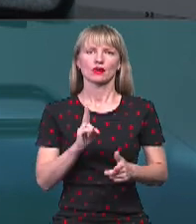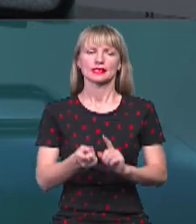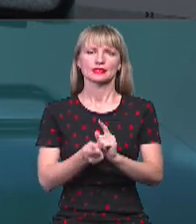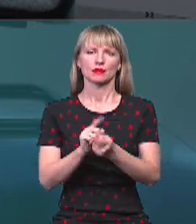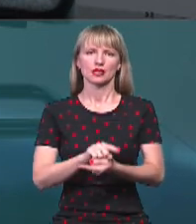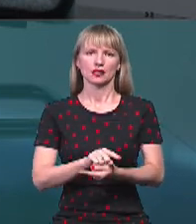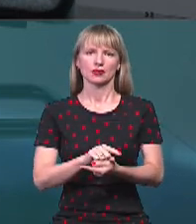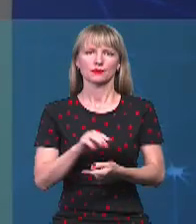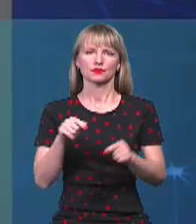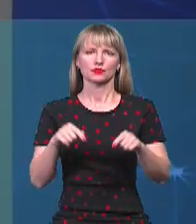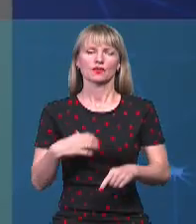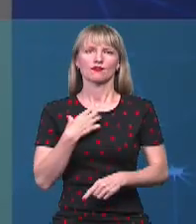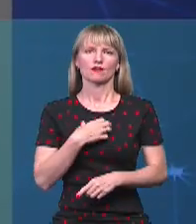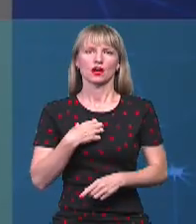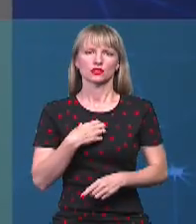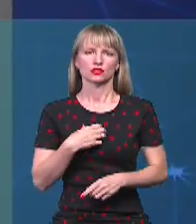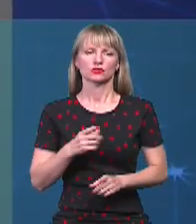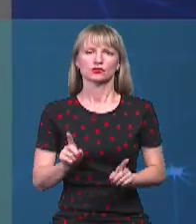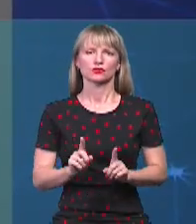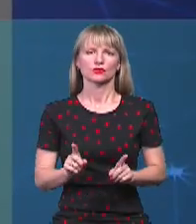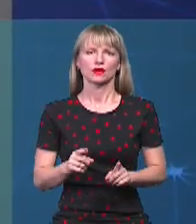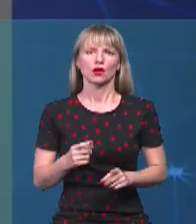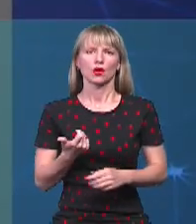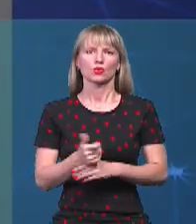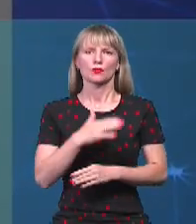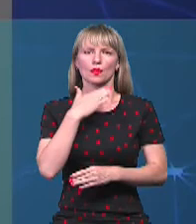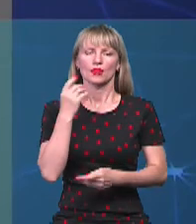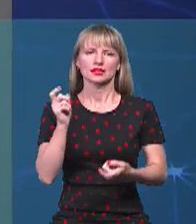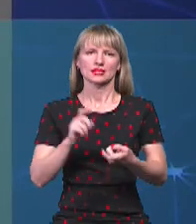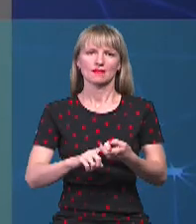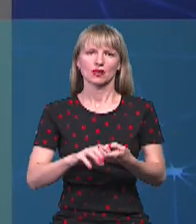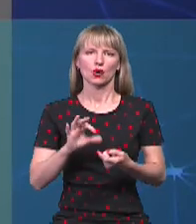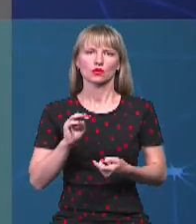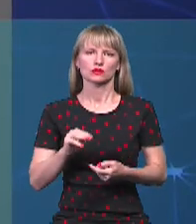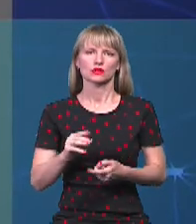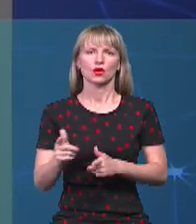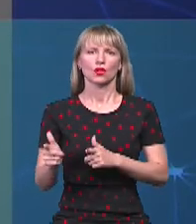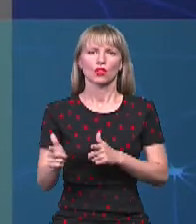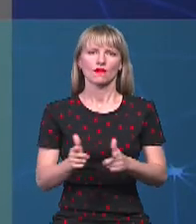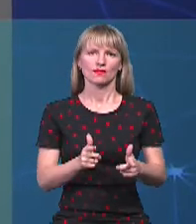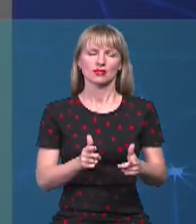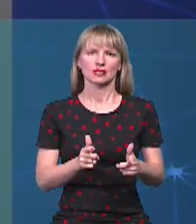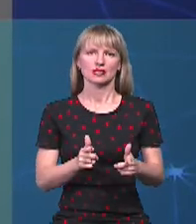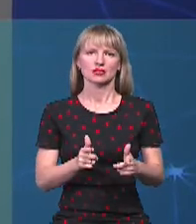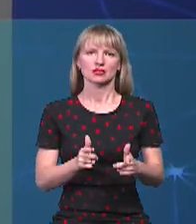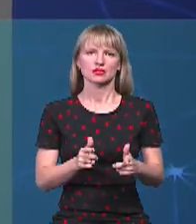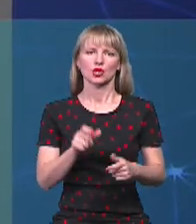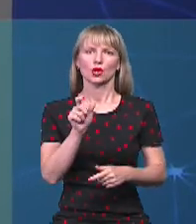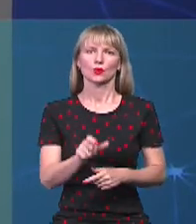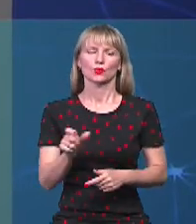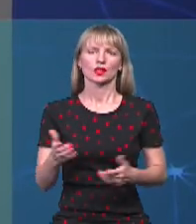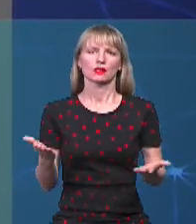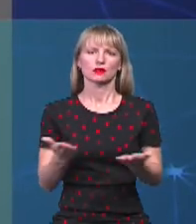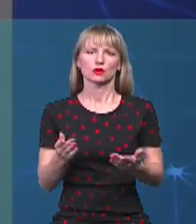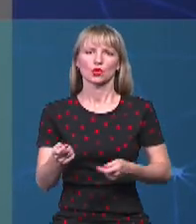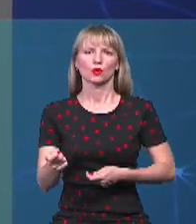И здесь очень важный момент. Очень много зависит от готовности людей,